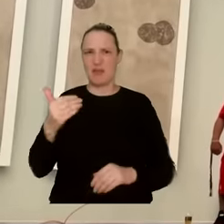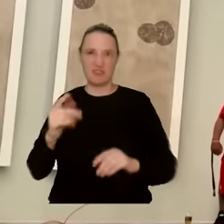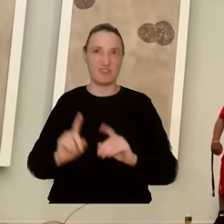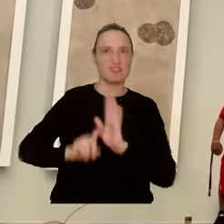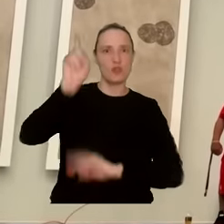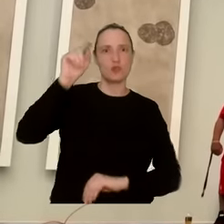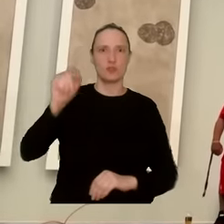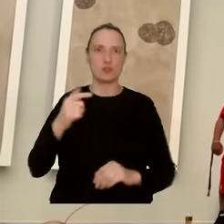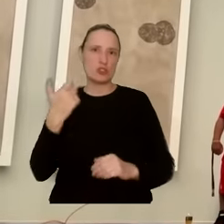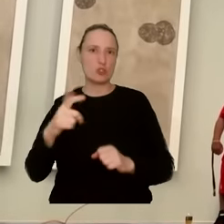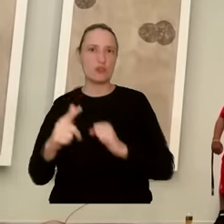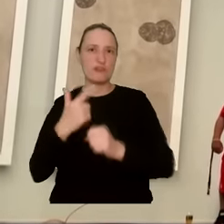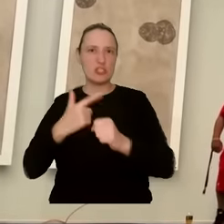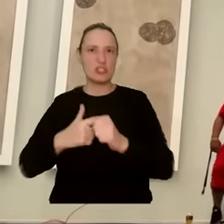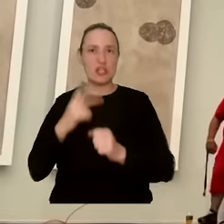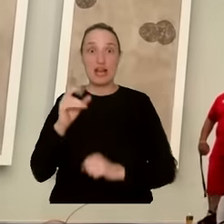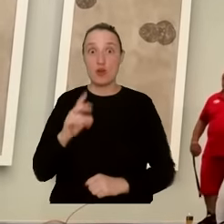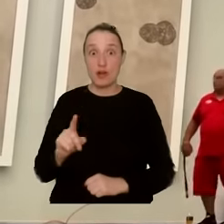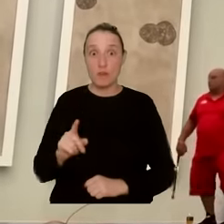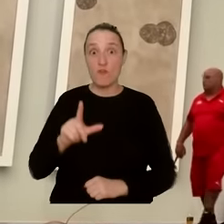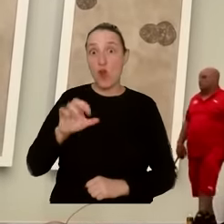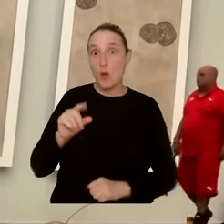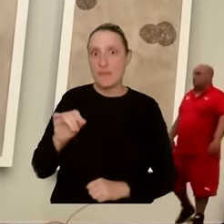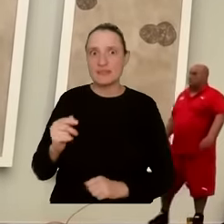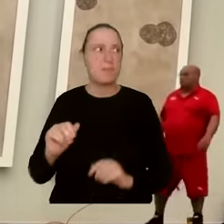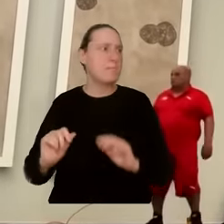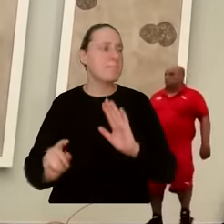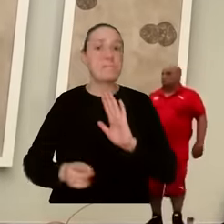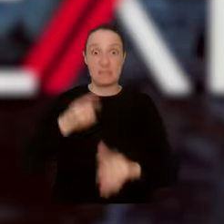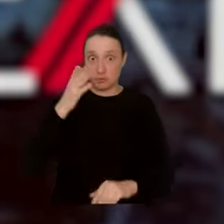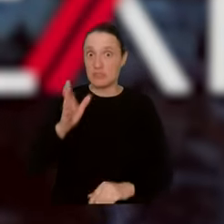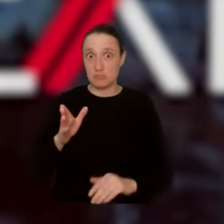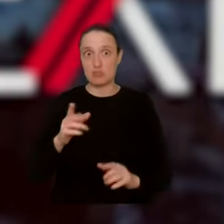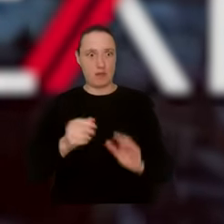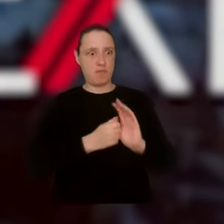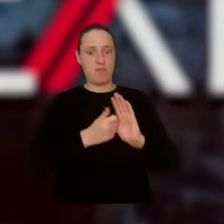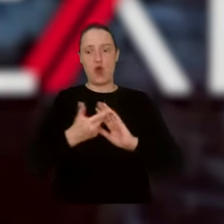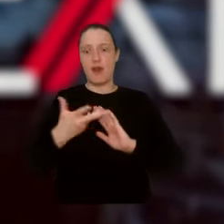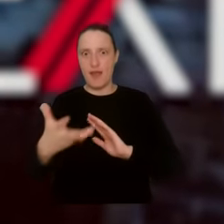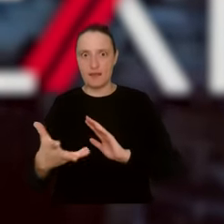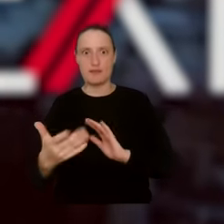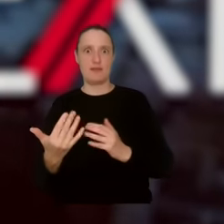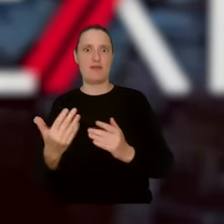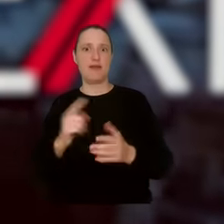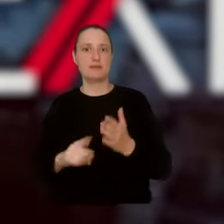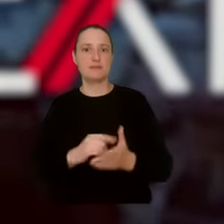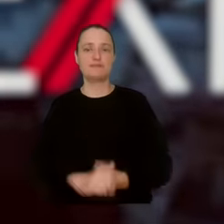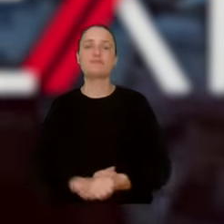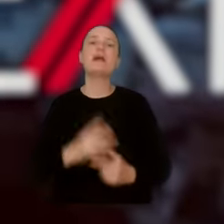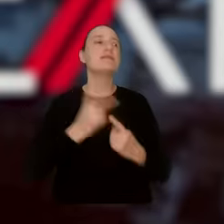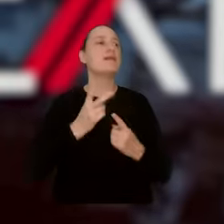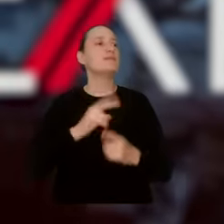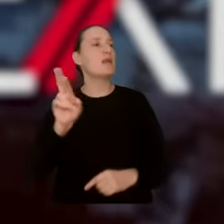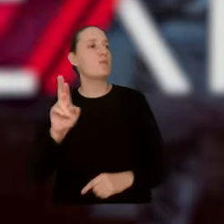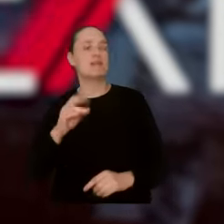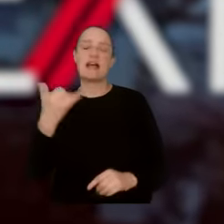120 kg Lopez zostanie pierwszym zawodnikiem w dziejach, który dokona tej sztuki. Telewizja Republika mówi prawdę i tylko prawdę i